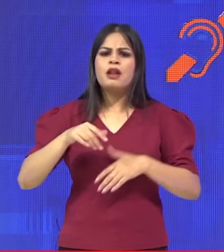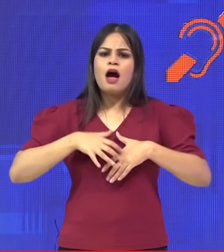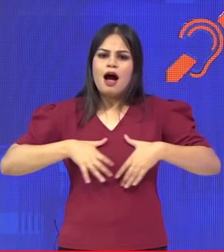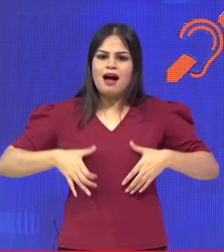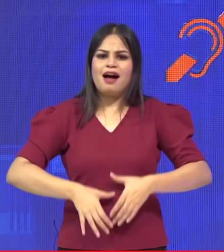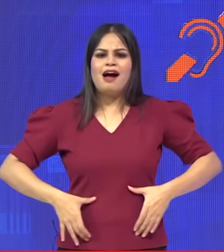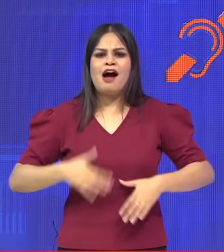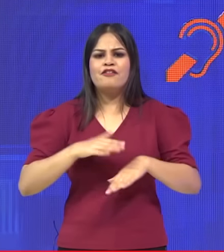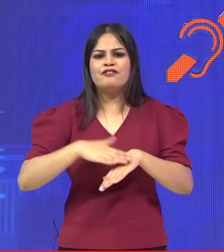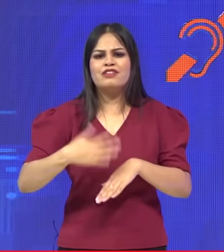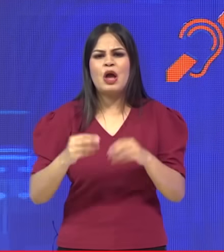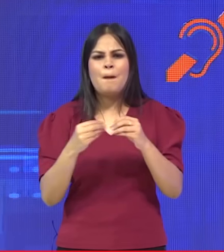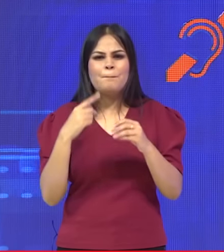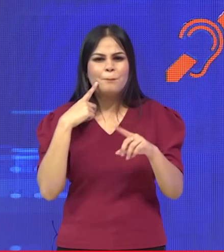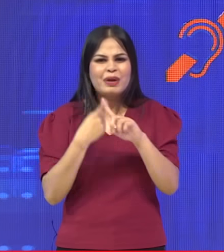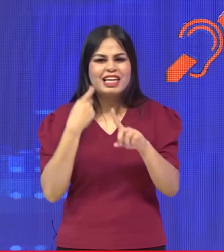बेटा